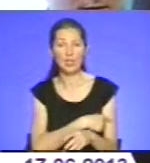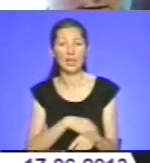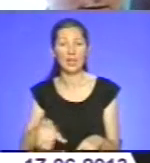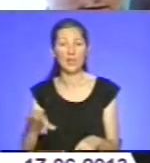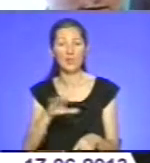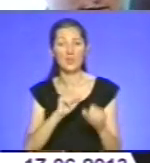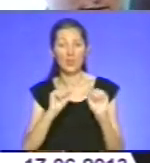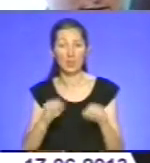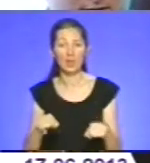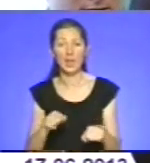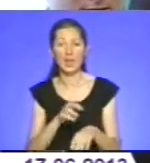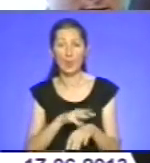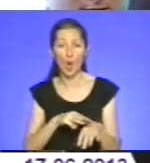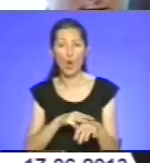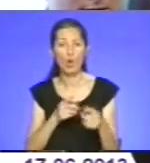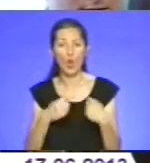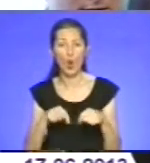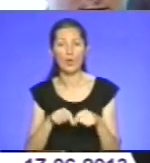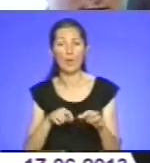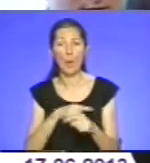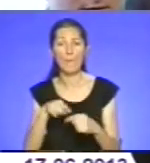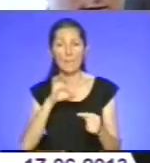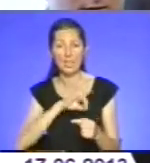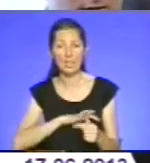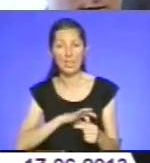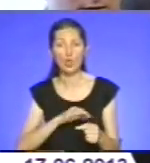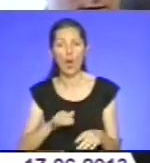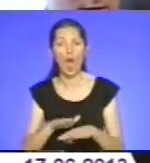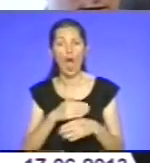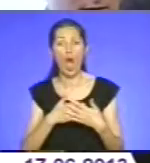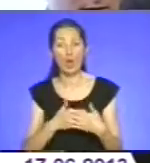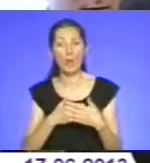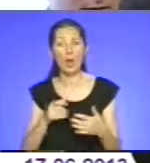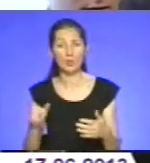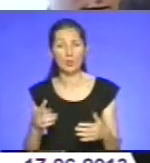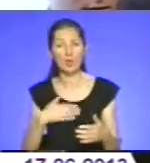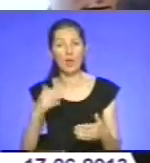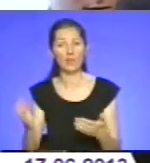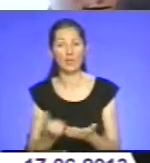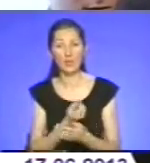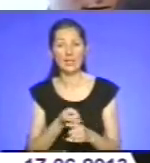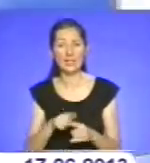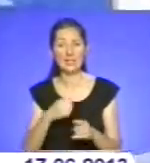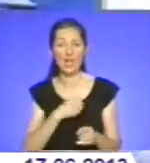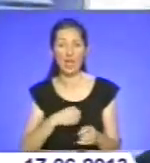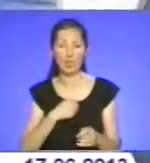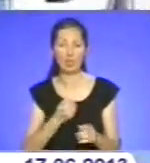влади, правоохоронних органів, бізнесу, громадськості, нам вдасться і це зло побороти.